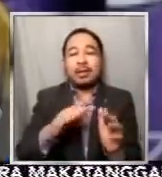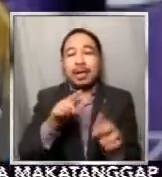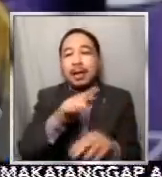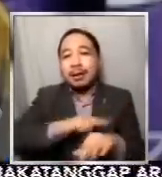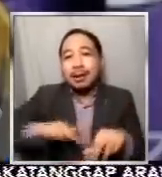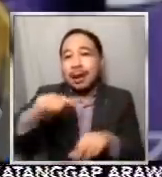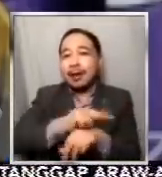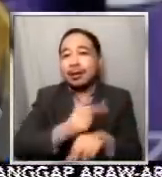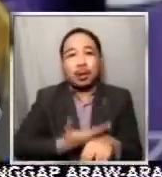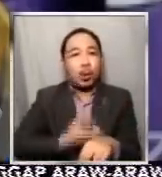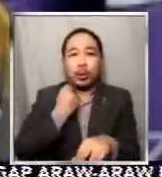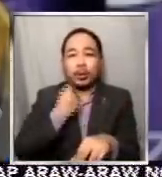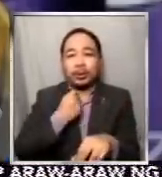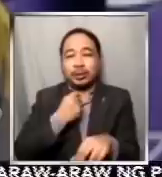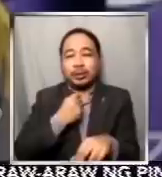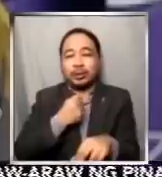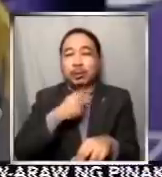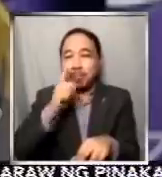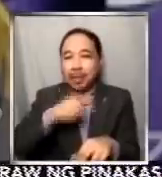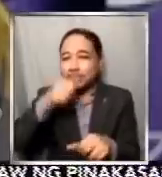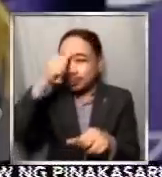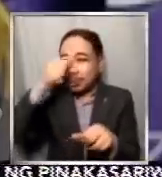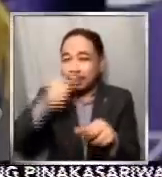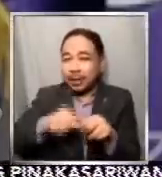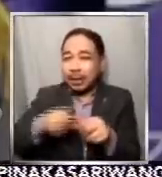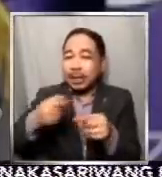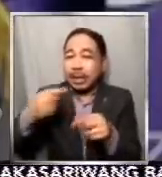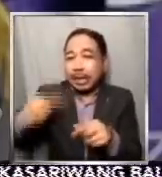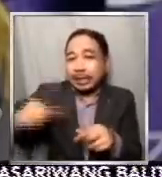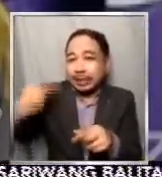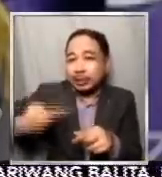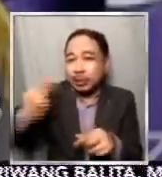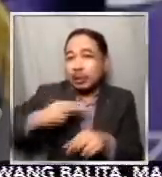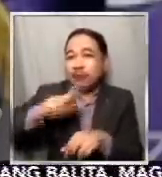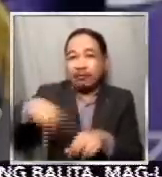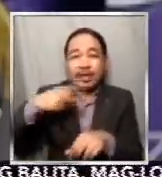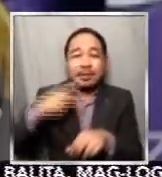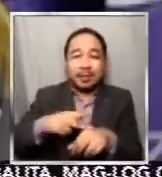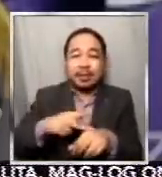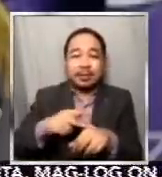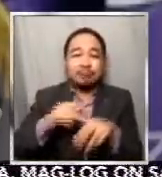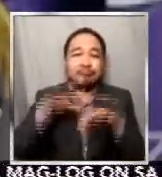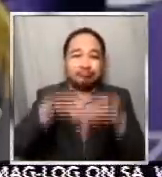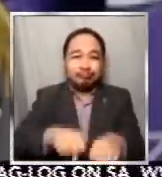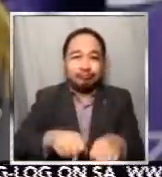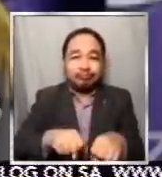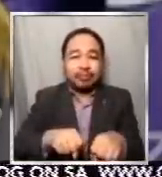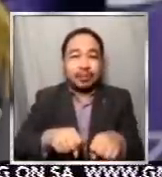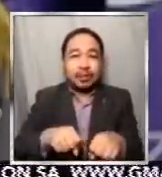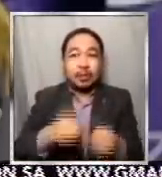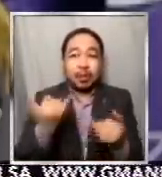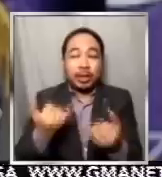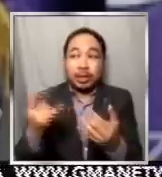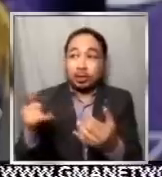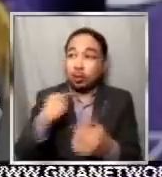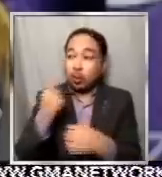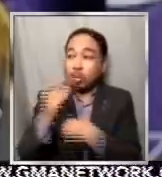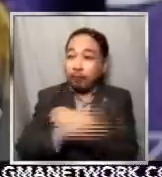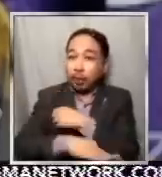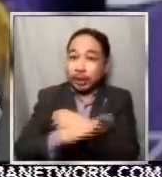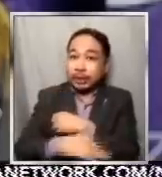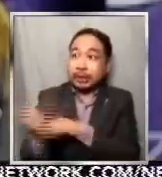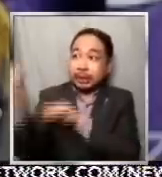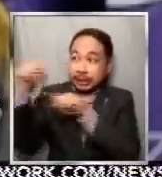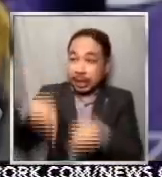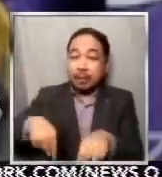colonial past of the Philippines, where it was thought that foreigners came and ended up owning the